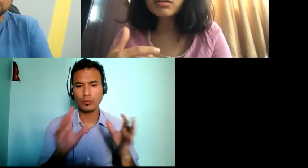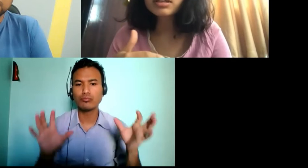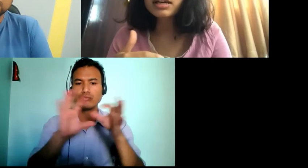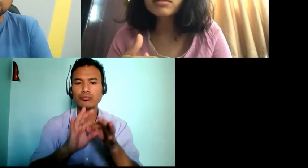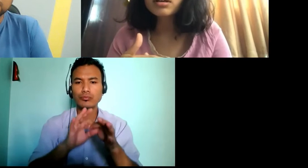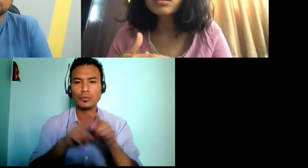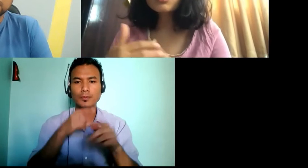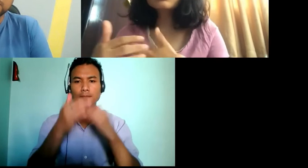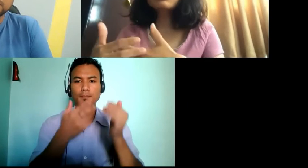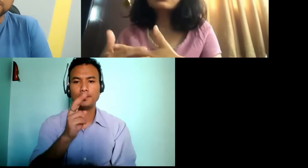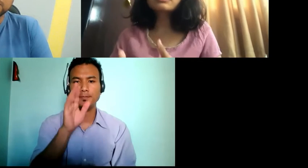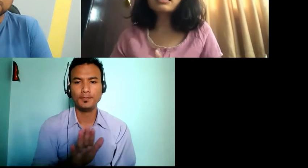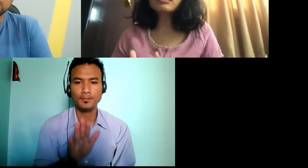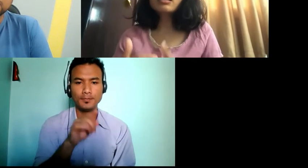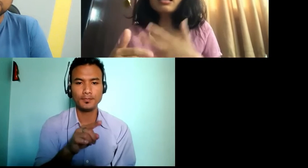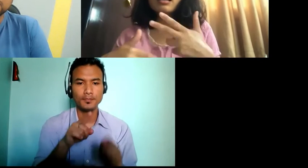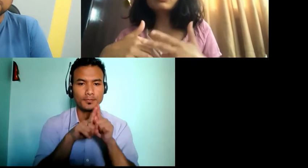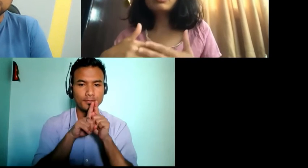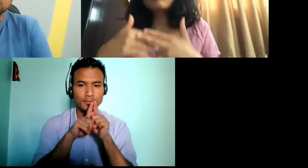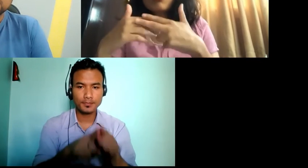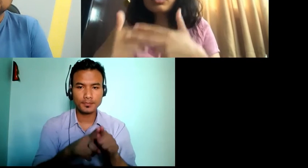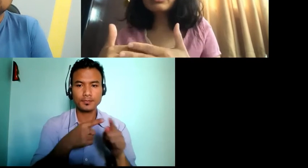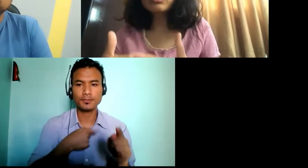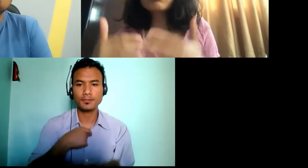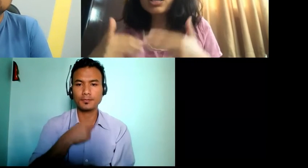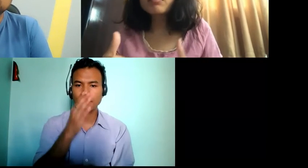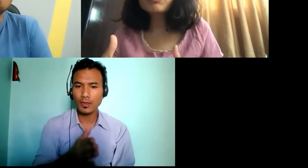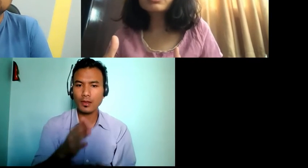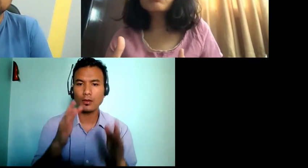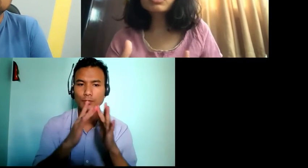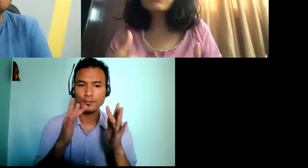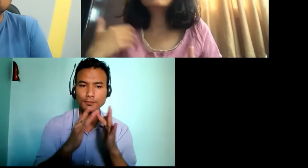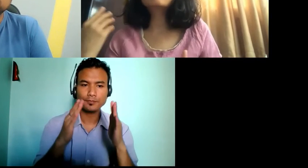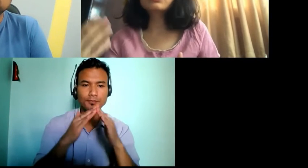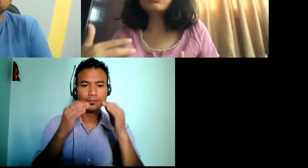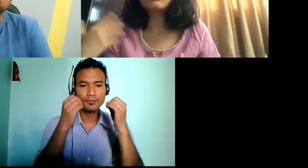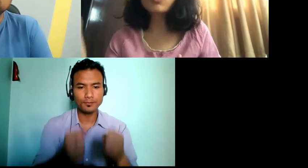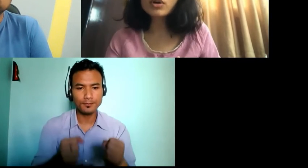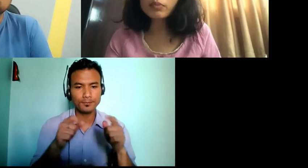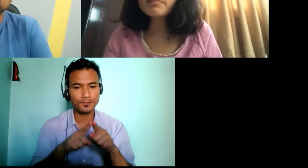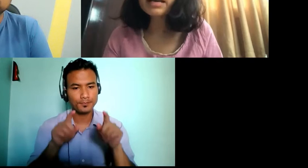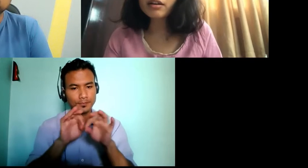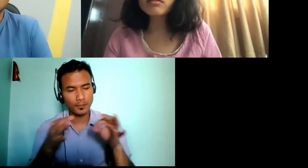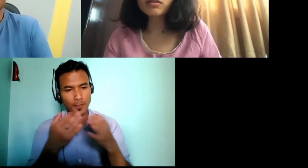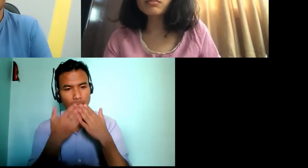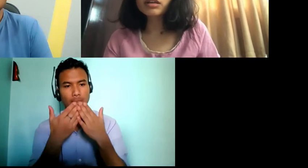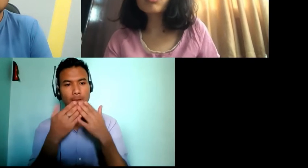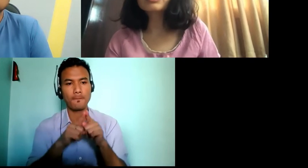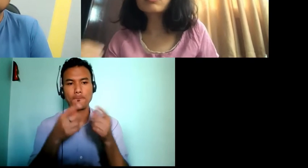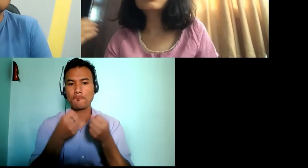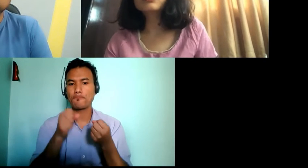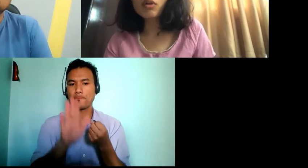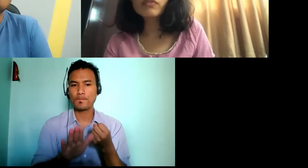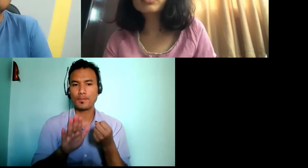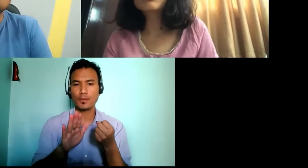पनि गरिरहेको छ. र साथसाथै हामीले अनलाइन होइन घरैमा बसेर पनि डिफ्रेन्ट कोर्सेसहरू पढ्न पनि पाइरहेको छौँ होइन.